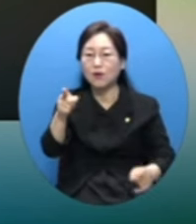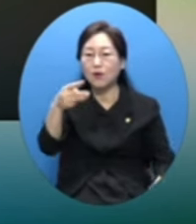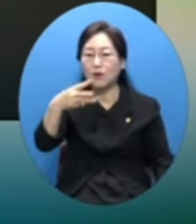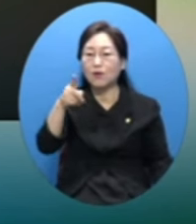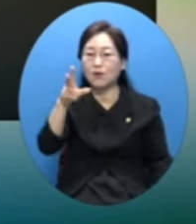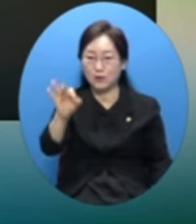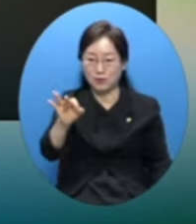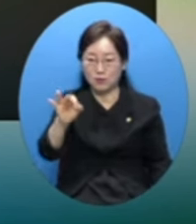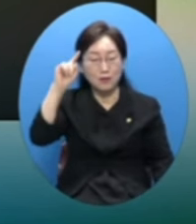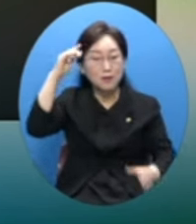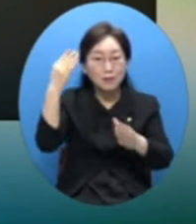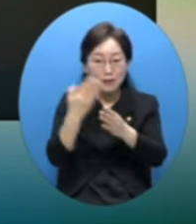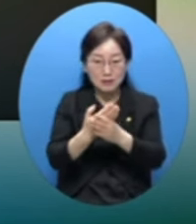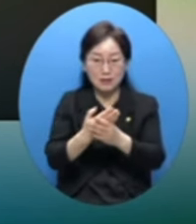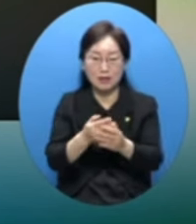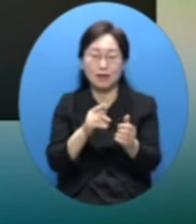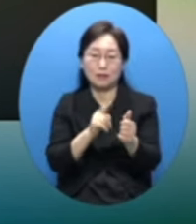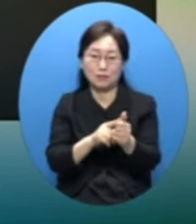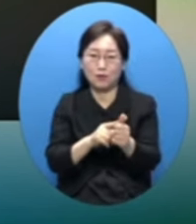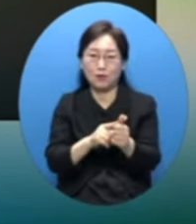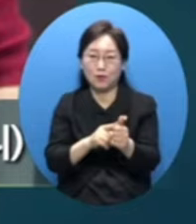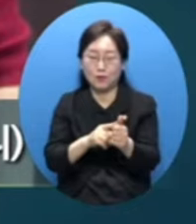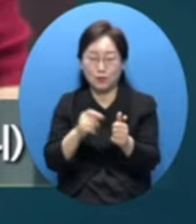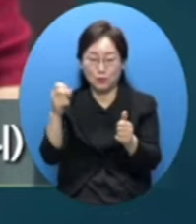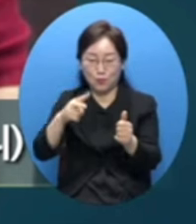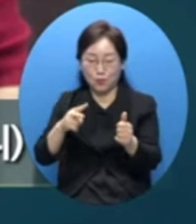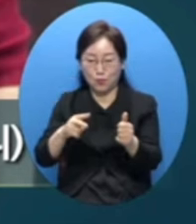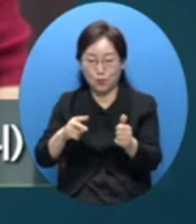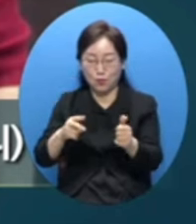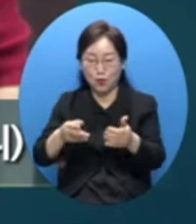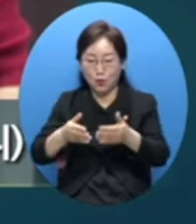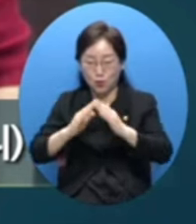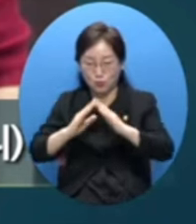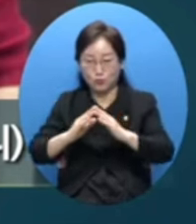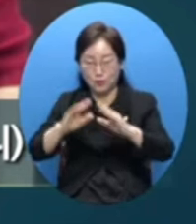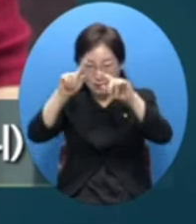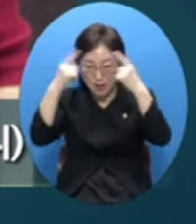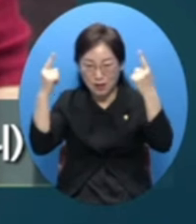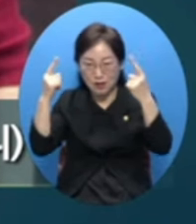건국대 강인숙 교수님 사이에 태어난 분인데